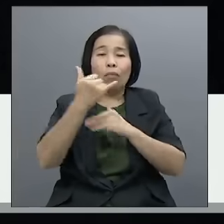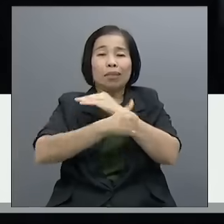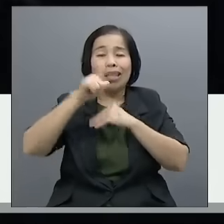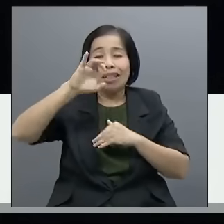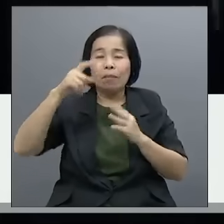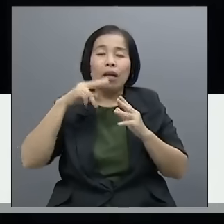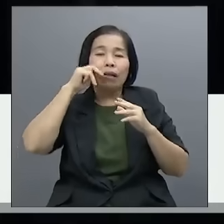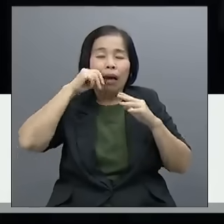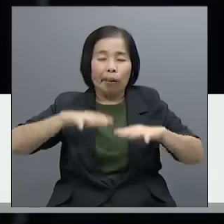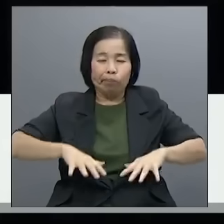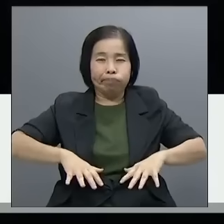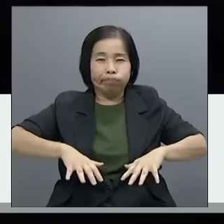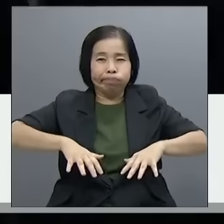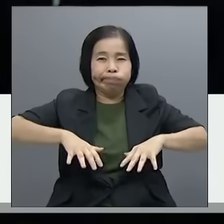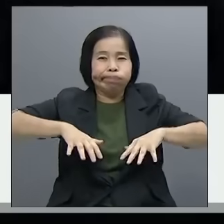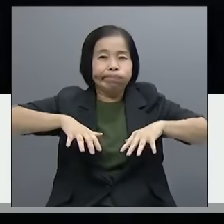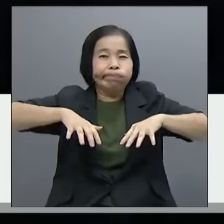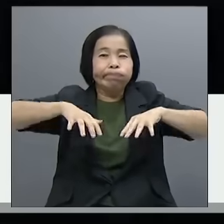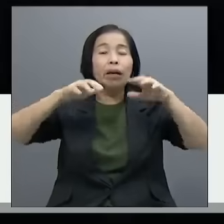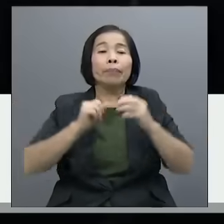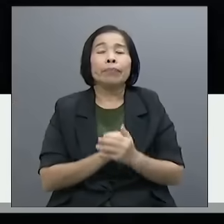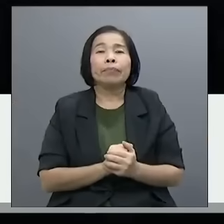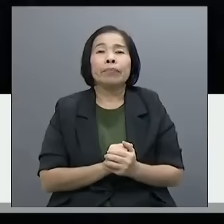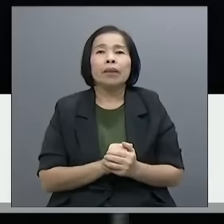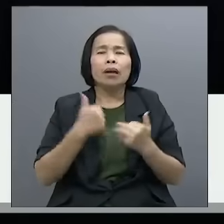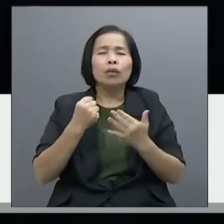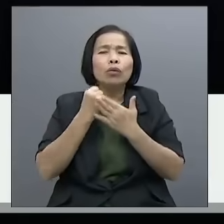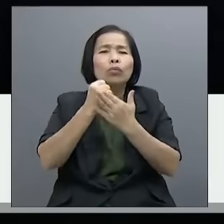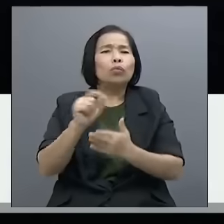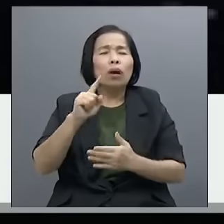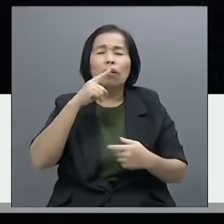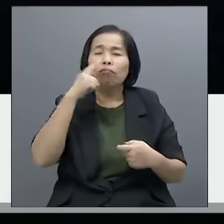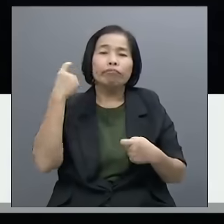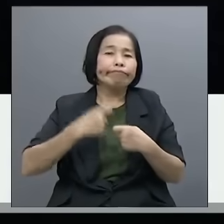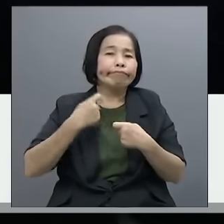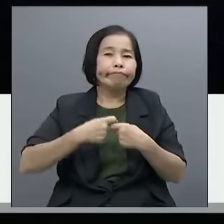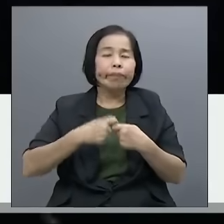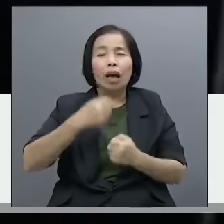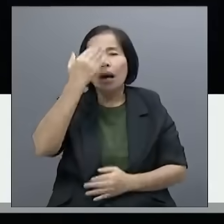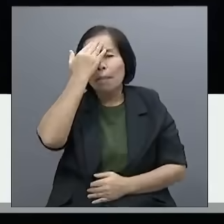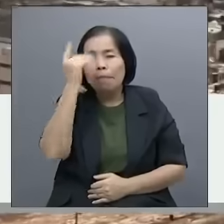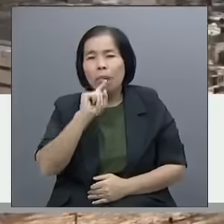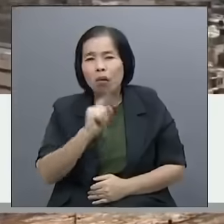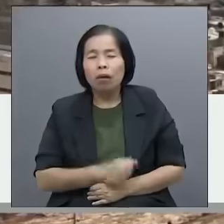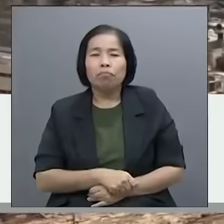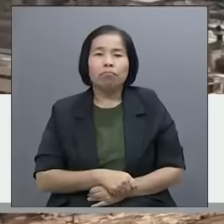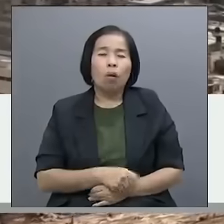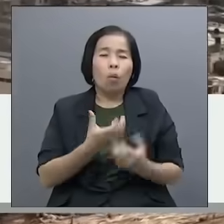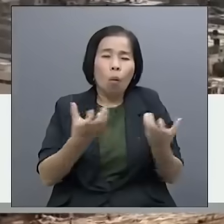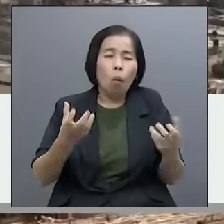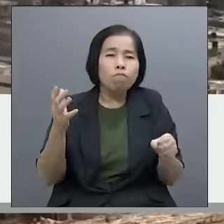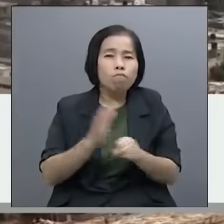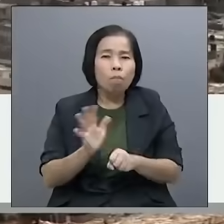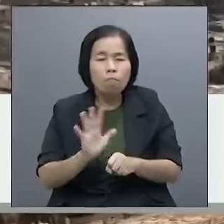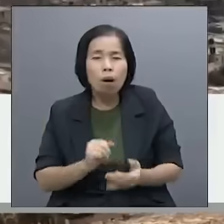ยู่ใต้น้ำนะคะความช่วยเหลือในช่วงแรกค่ะเป็นไปด้วยความยากลำบากเนื่องจากขาดแคลนทั้งเครื่องไม้เครื่องมือสำหรับการกู้ภั